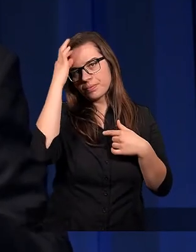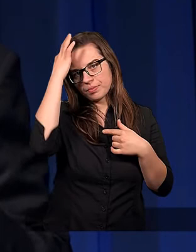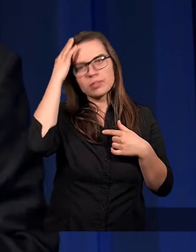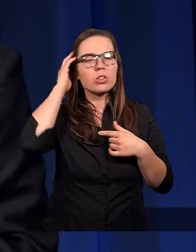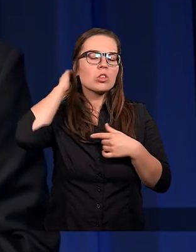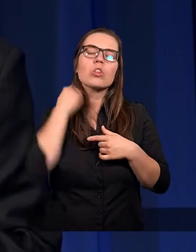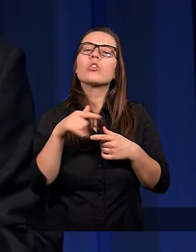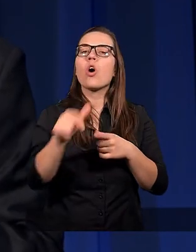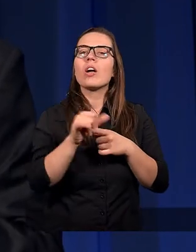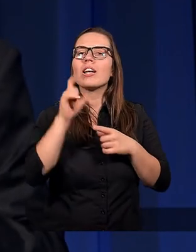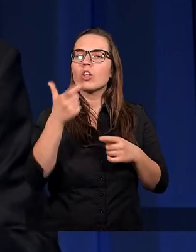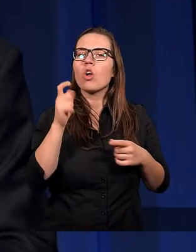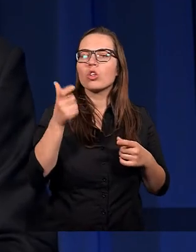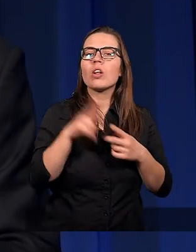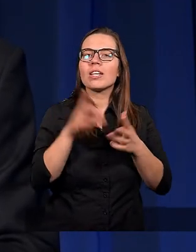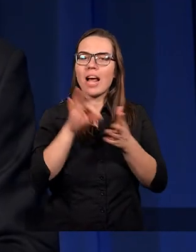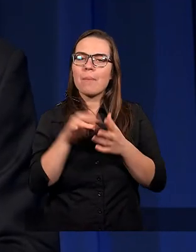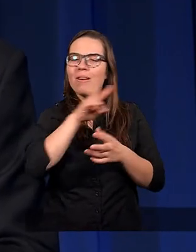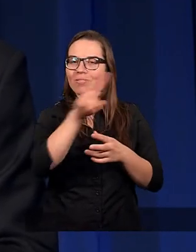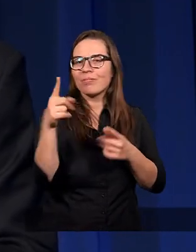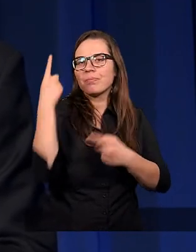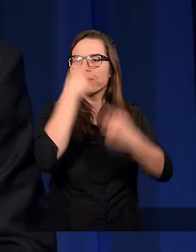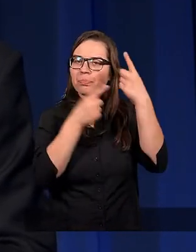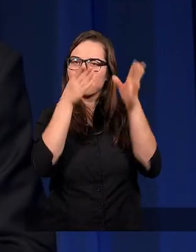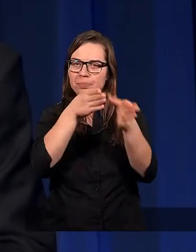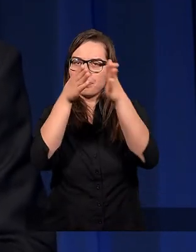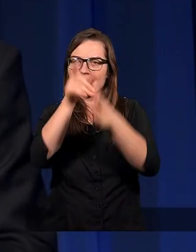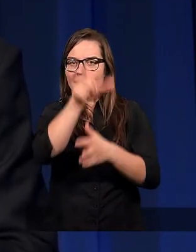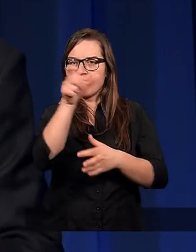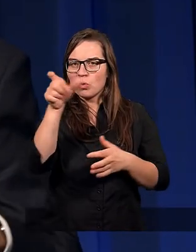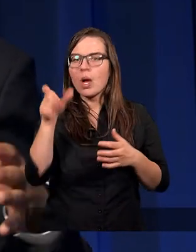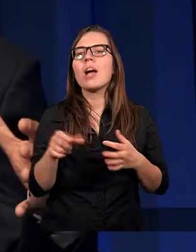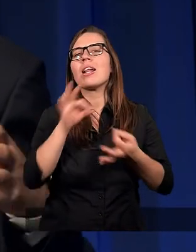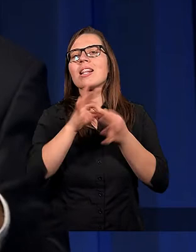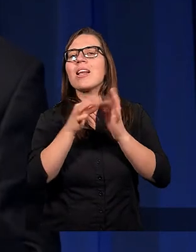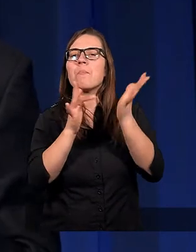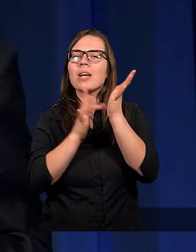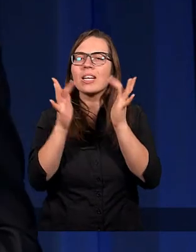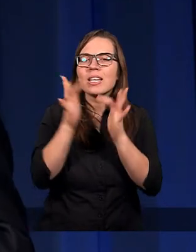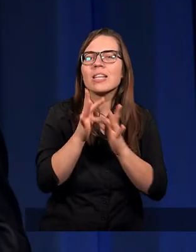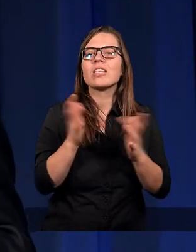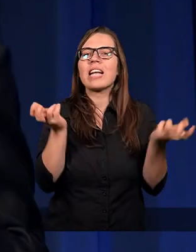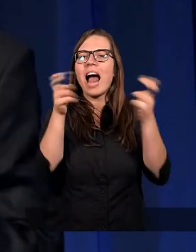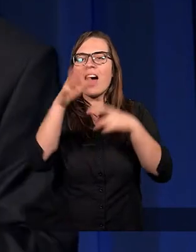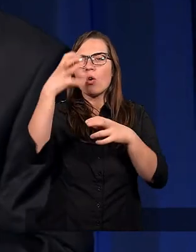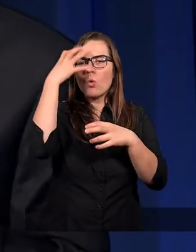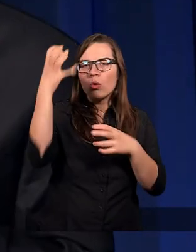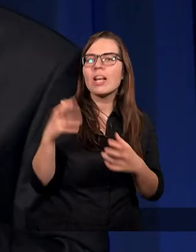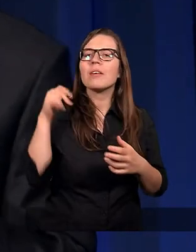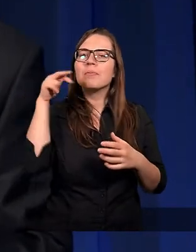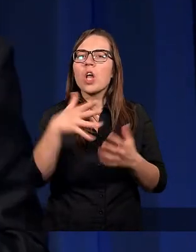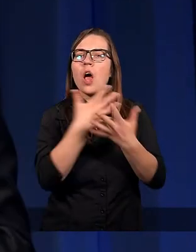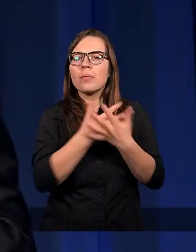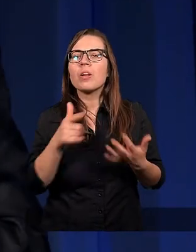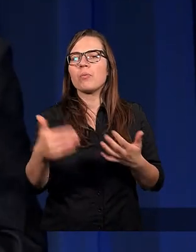To jest coś, co jednak chciałbym, abyście rozważyli. Gdyby Chrystus zakładał swoje królestwo i ten dzień Jego